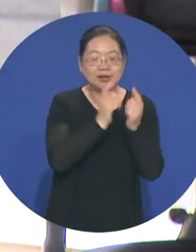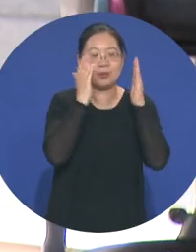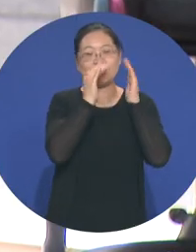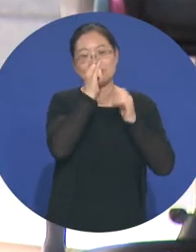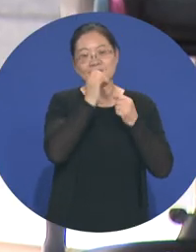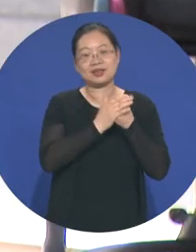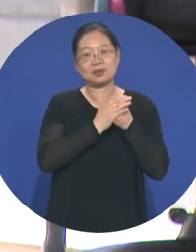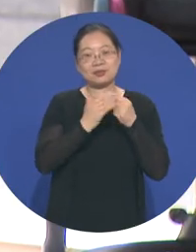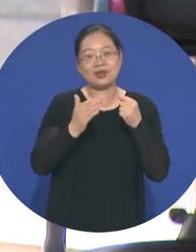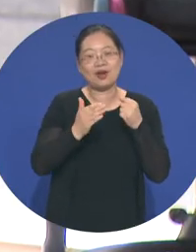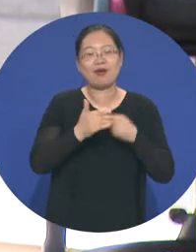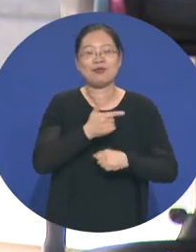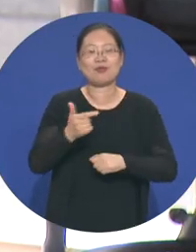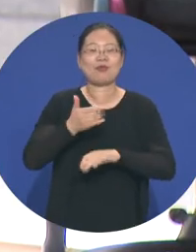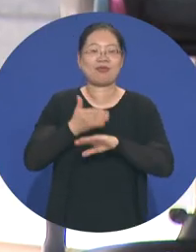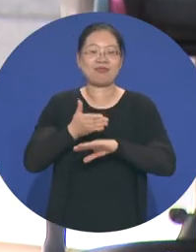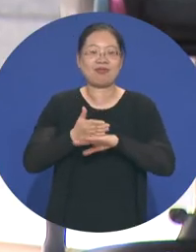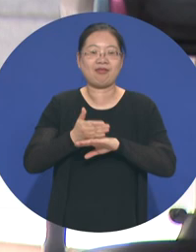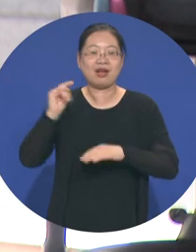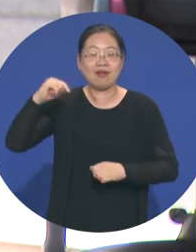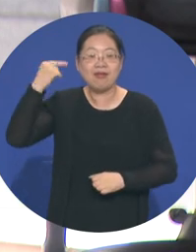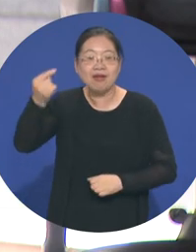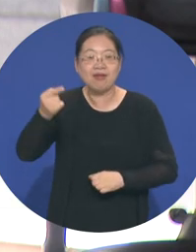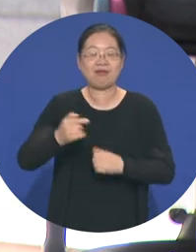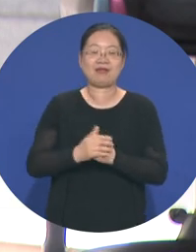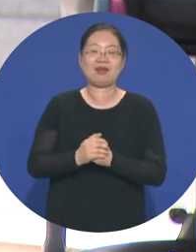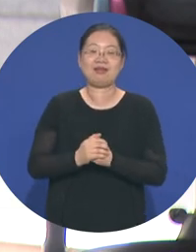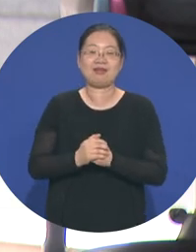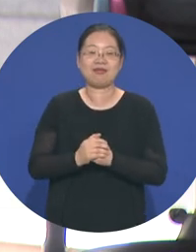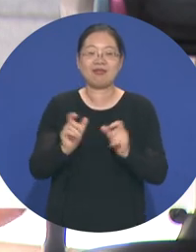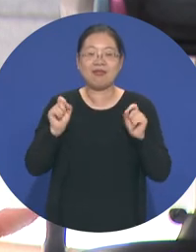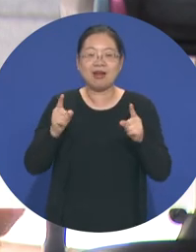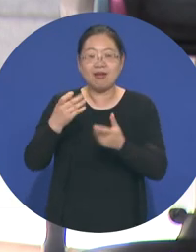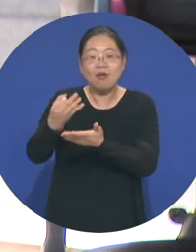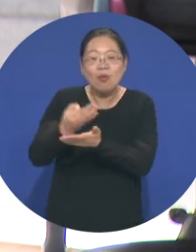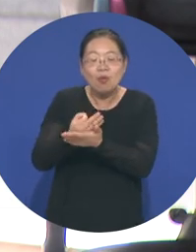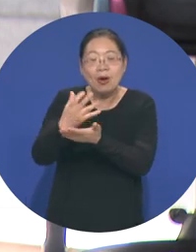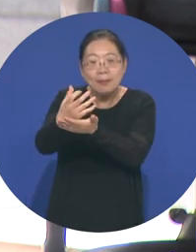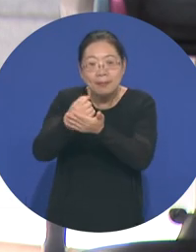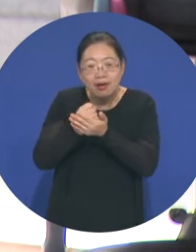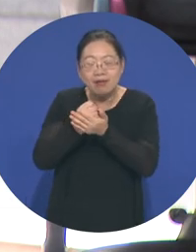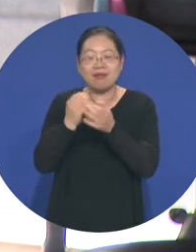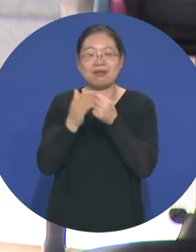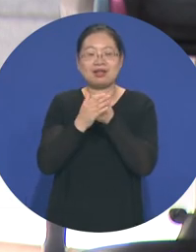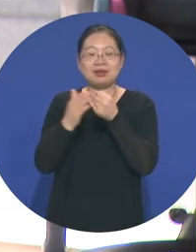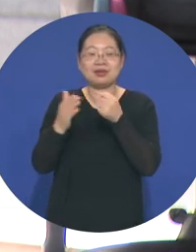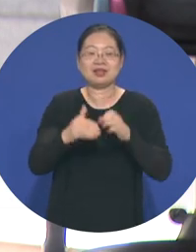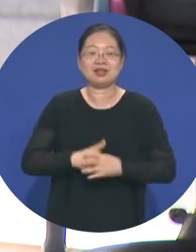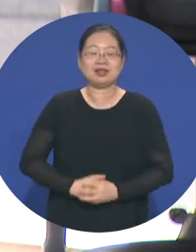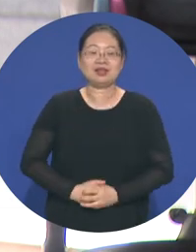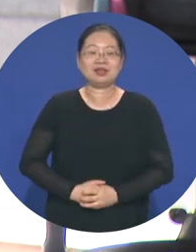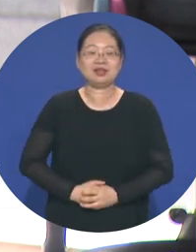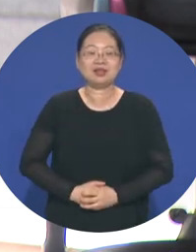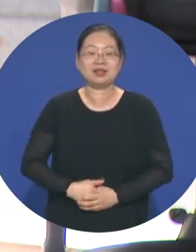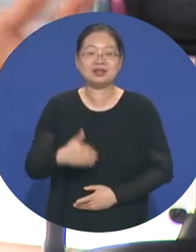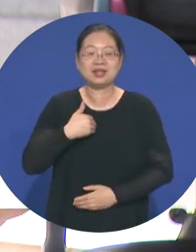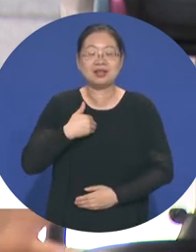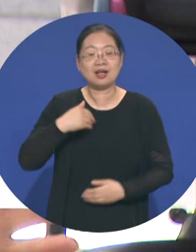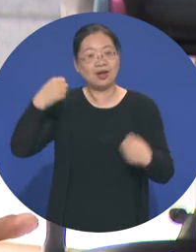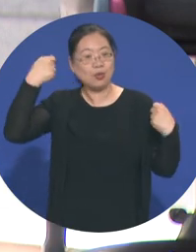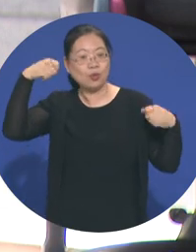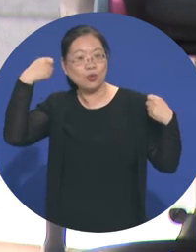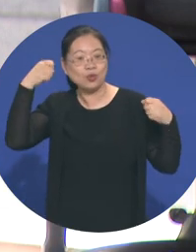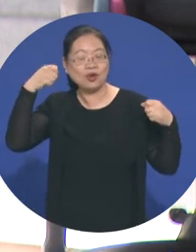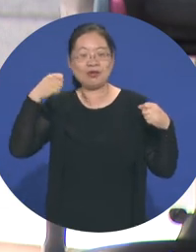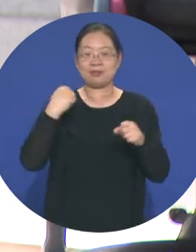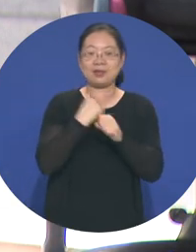수 있어서 너무 너무 감사했고, 그 다음에 기회소득을 받음으로써 그 이제 제가 공연을